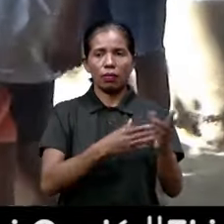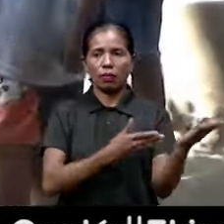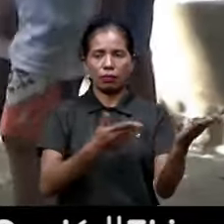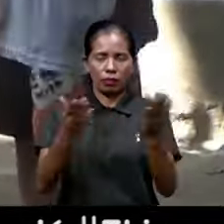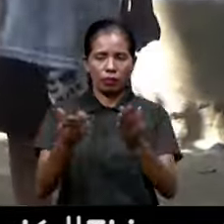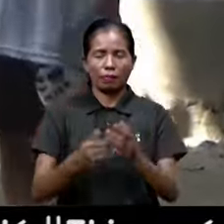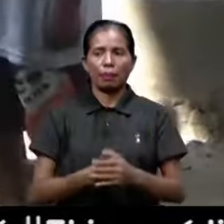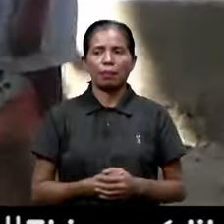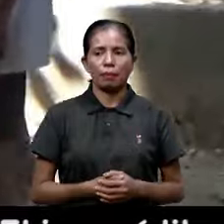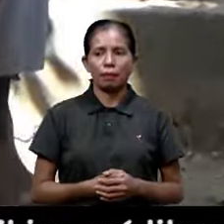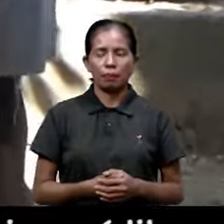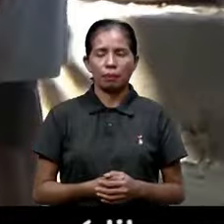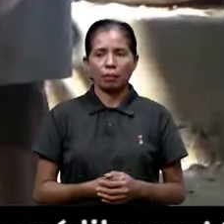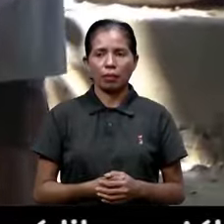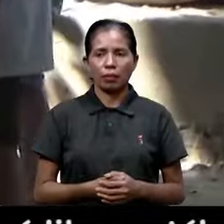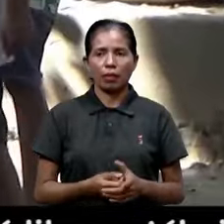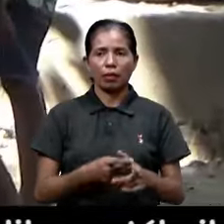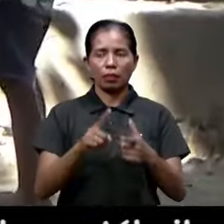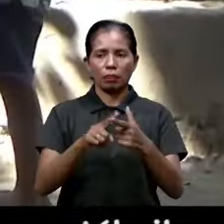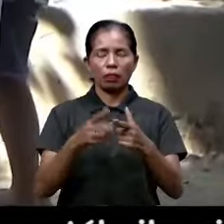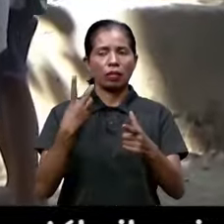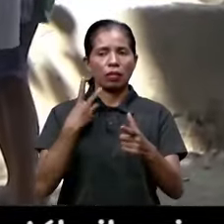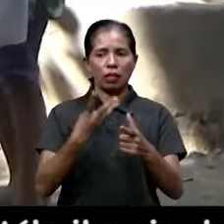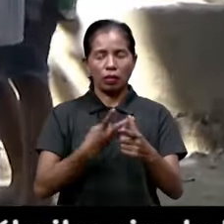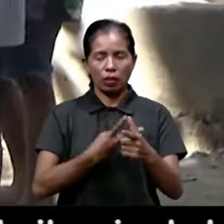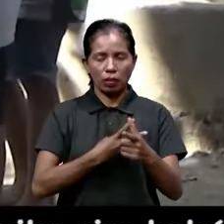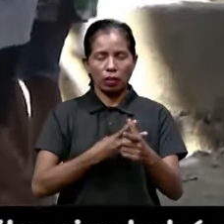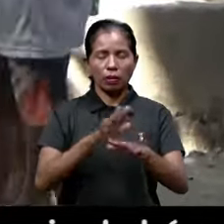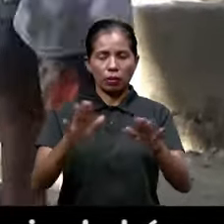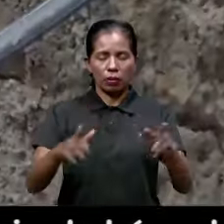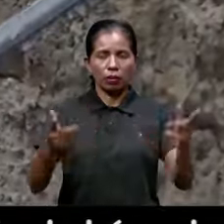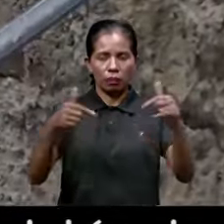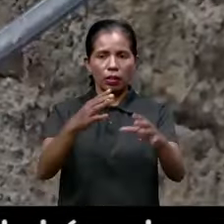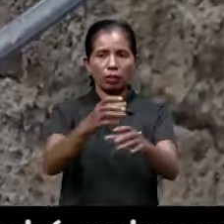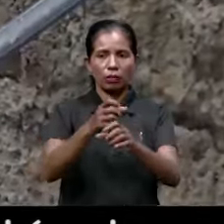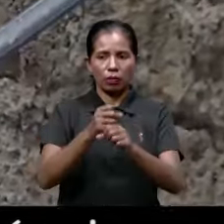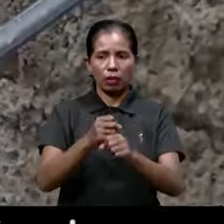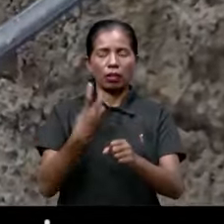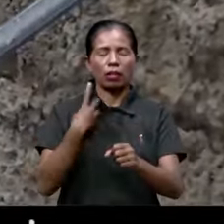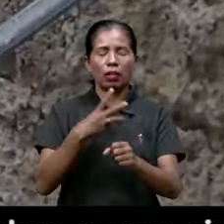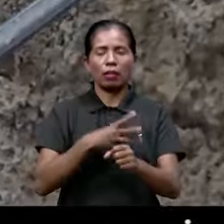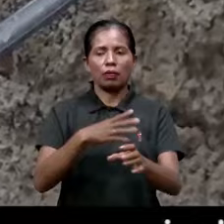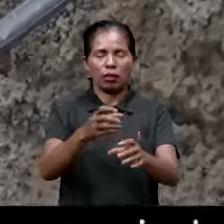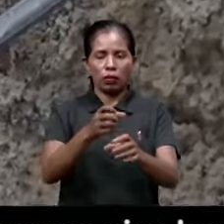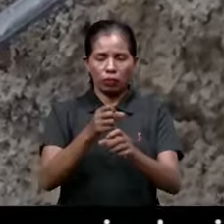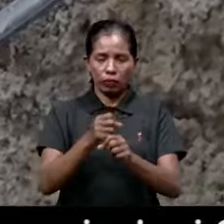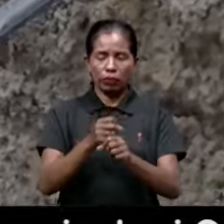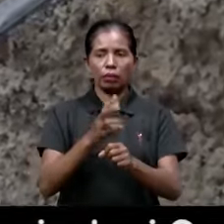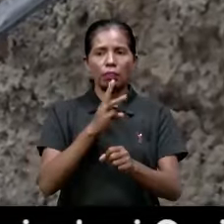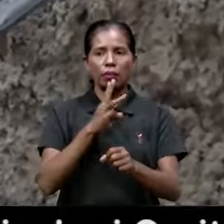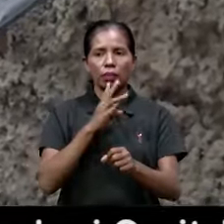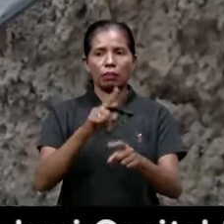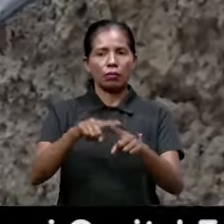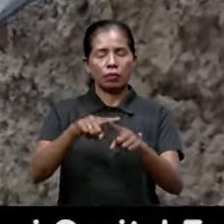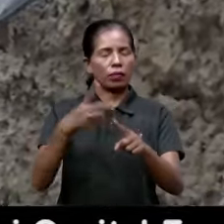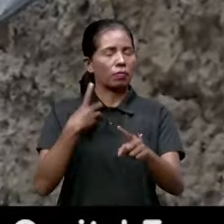la. Depois ma amikuru, pis la bar sinamis me kuru, amis kuru sinti sa... Asa, ful se lai hamna